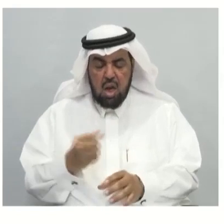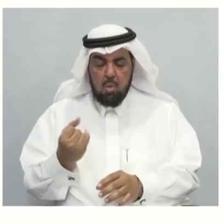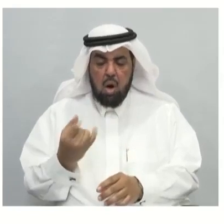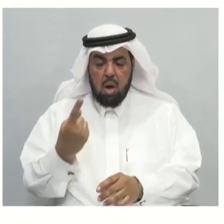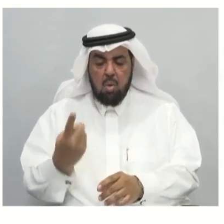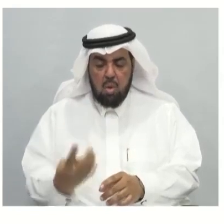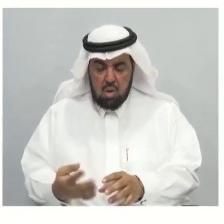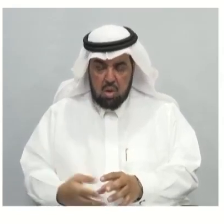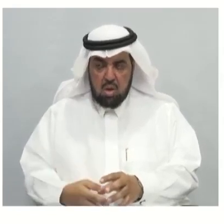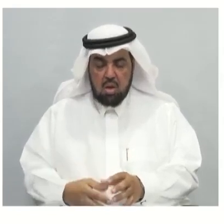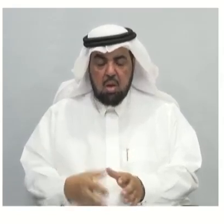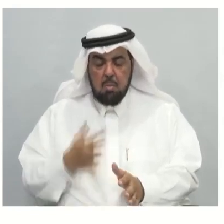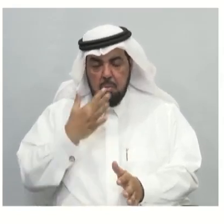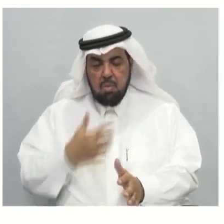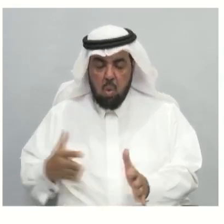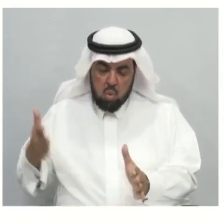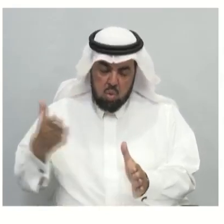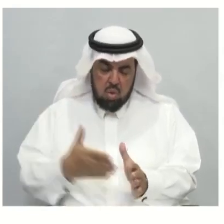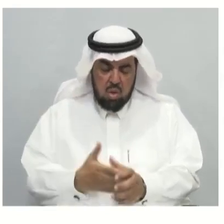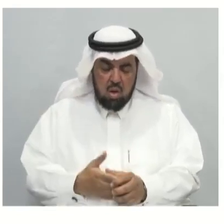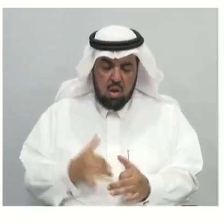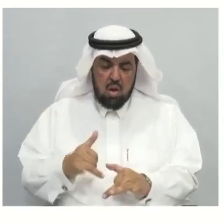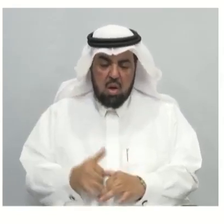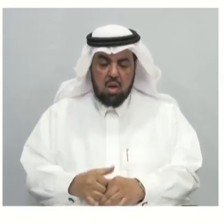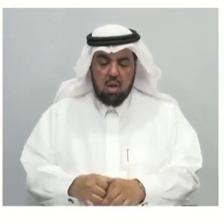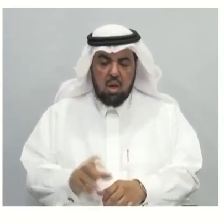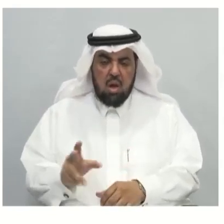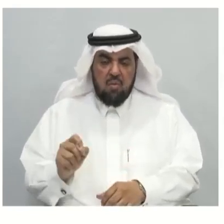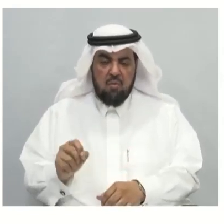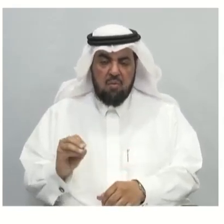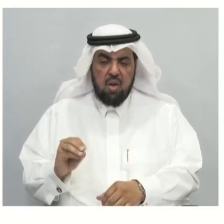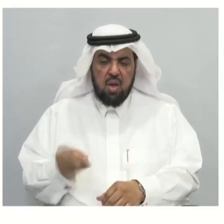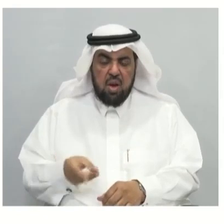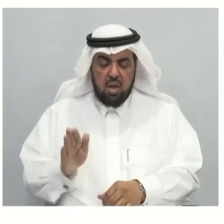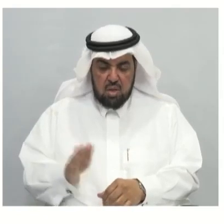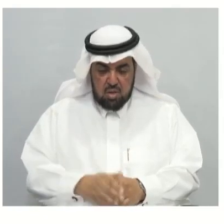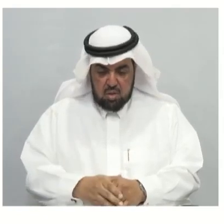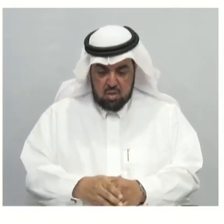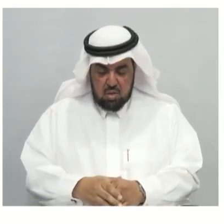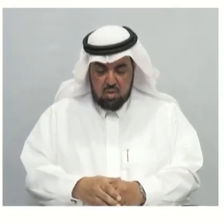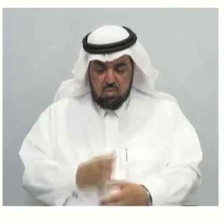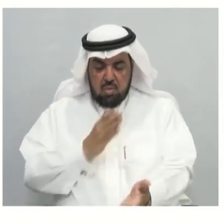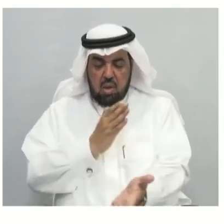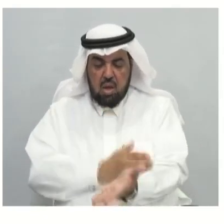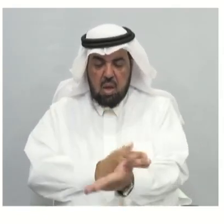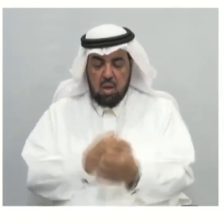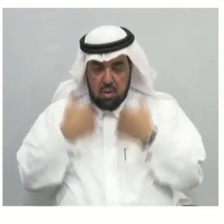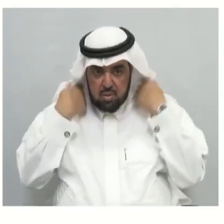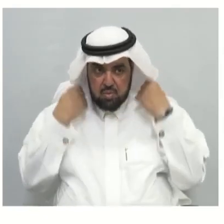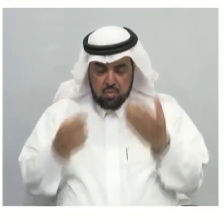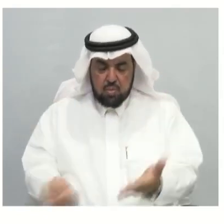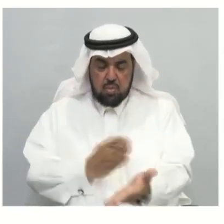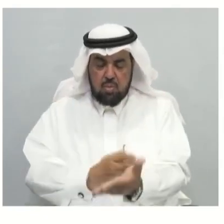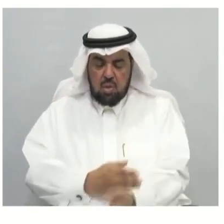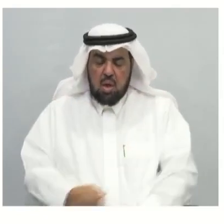بحيث يسهل او يسهل الوصول اليها عن طريق الفهرس خطابات الاعمال يتم ضبط كامل النص